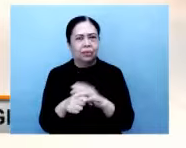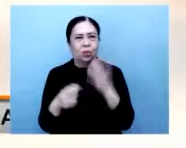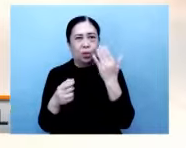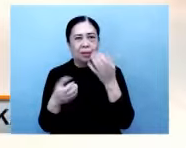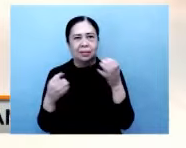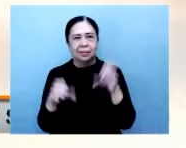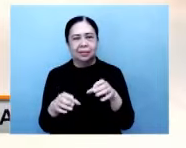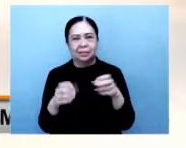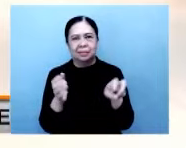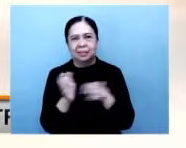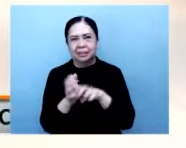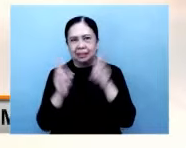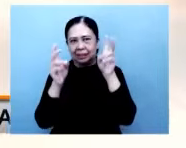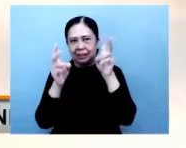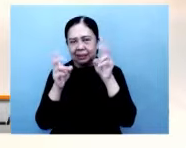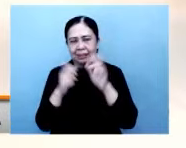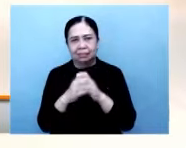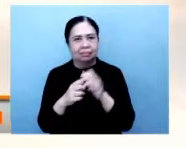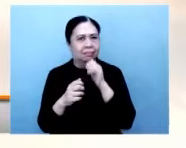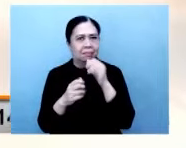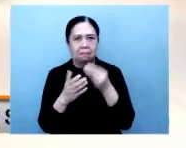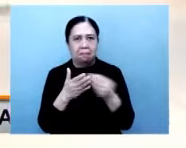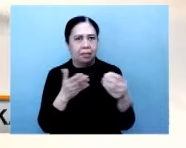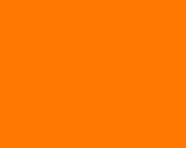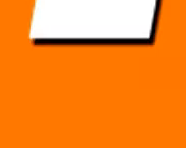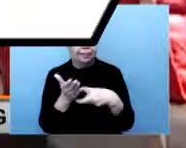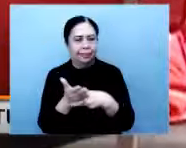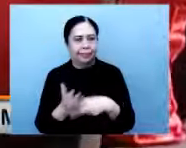kung tawagin at hindi na nakabili ng ticket.